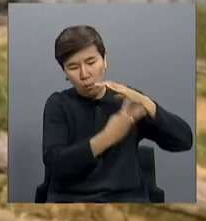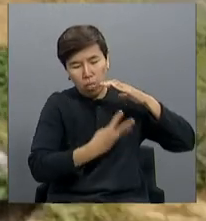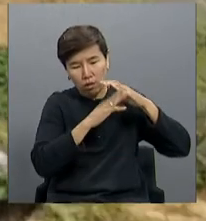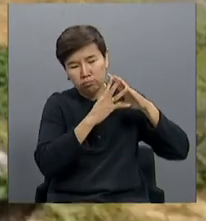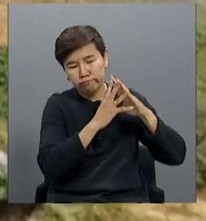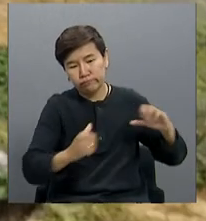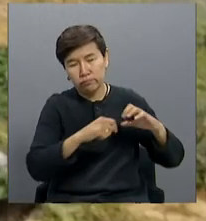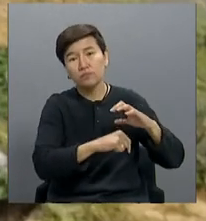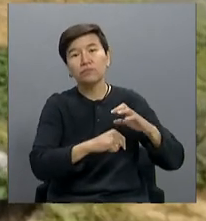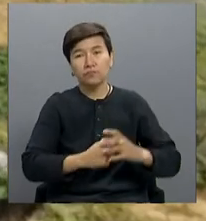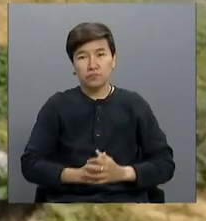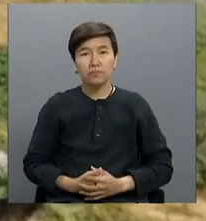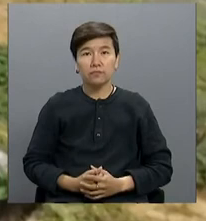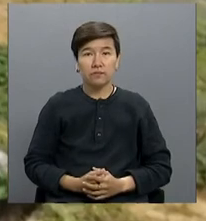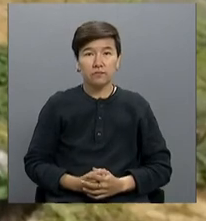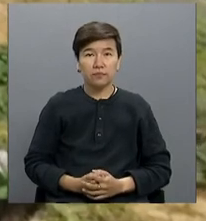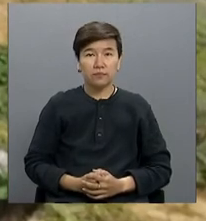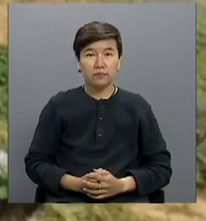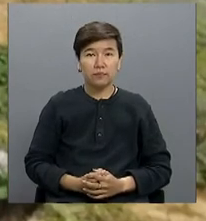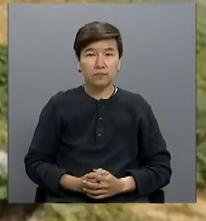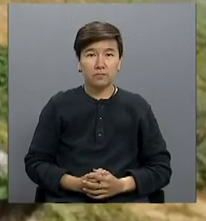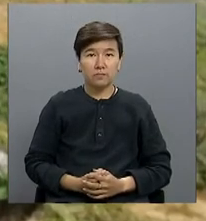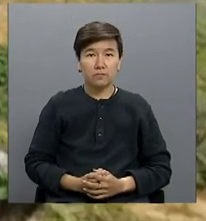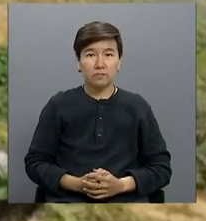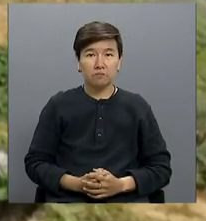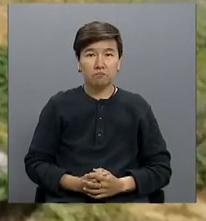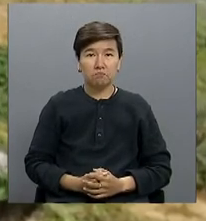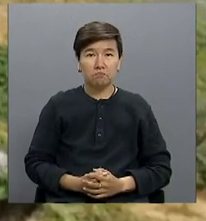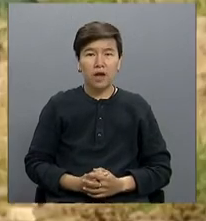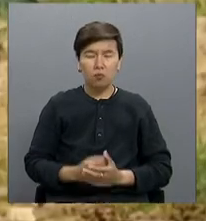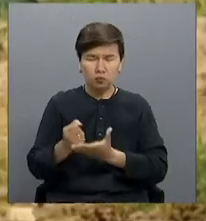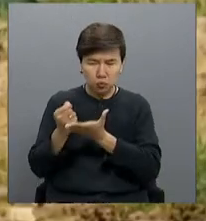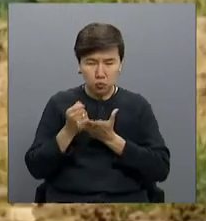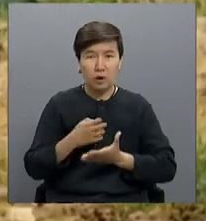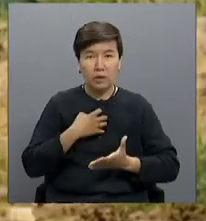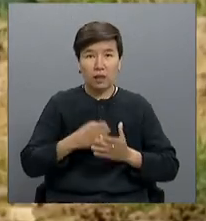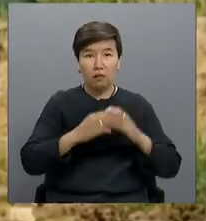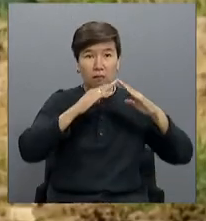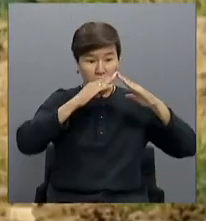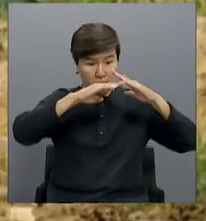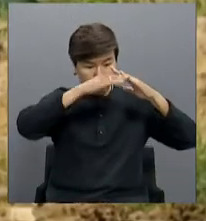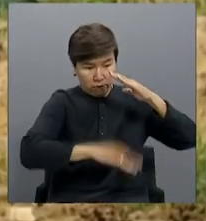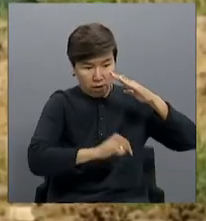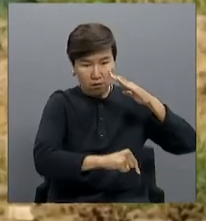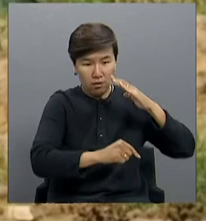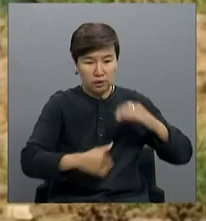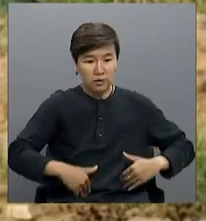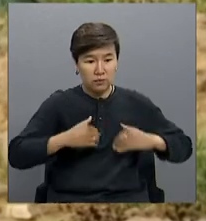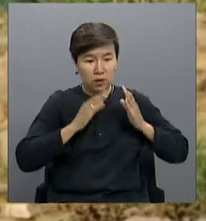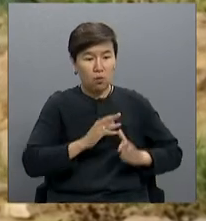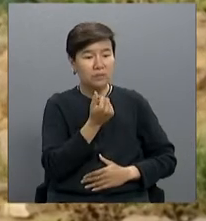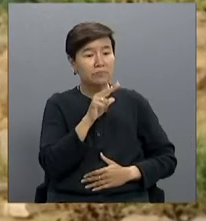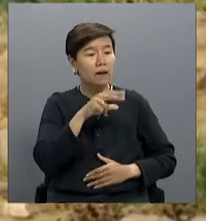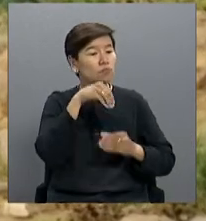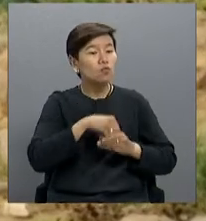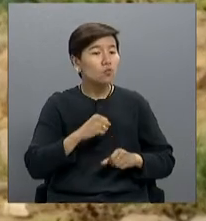ไปไม่ได้ว่าทิ้งปล่อยปละเลยกันแบบนี้นะถ้าเกิดมันพังลงไปแล้วคน13ชีวิตจะอยู่ไส